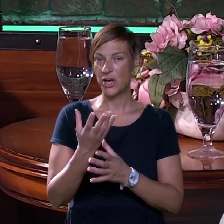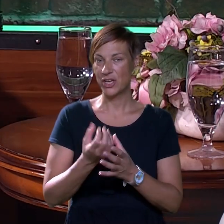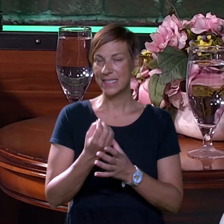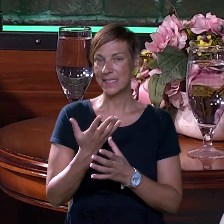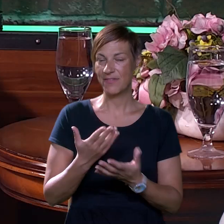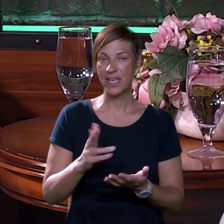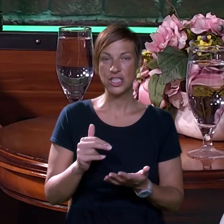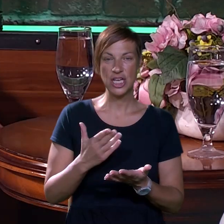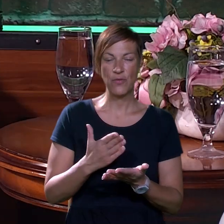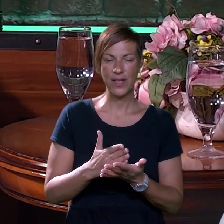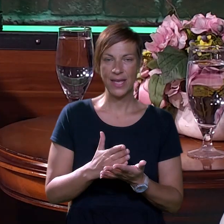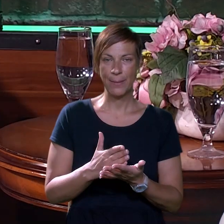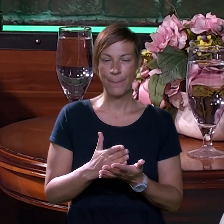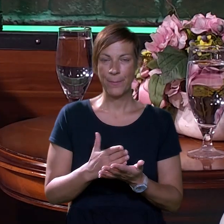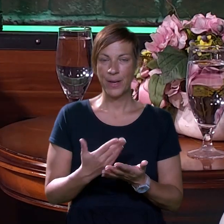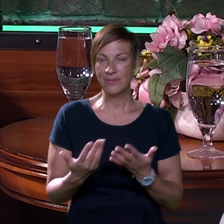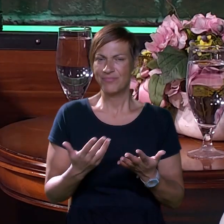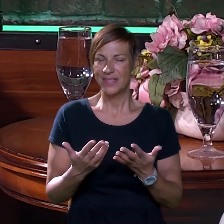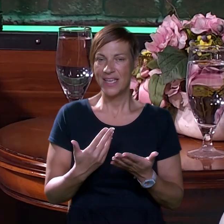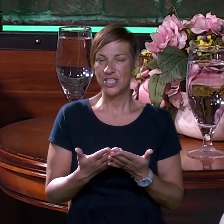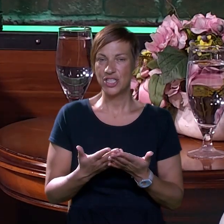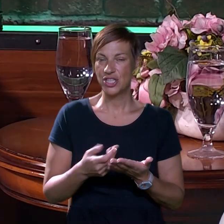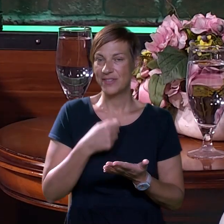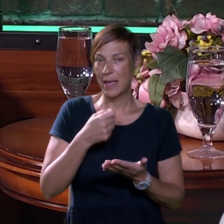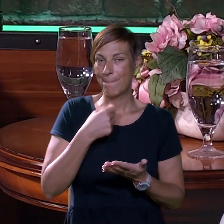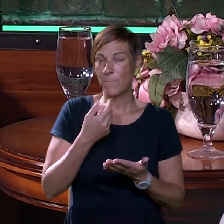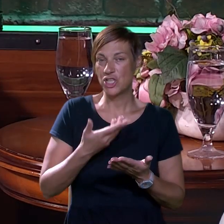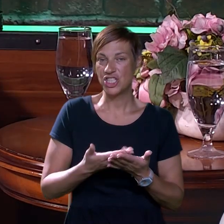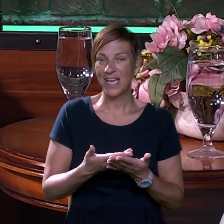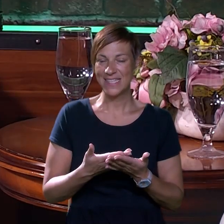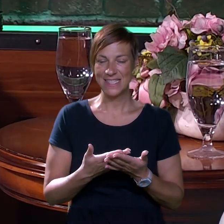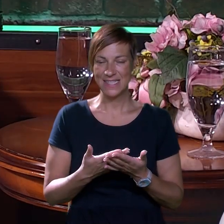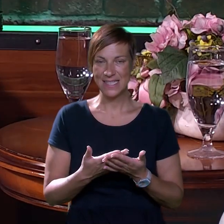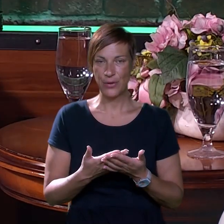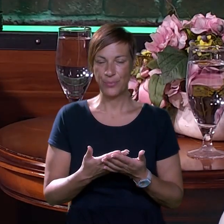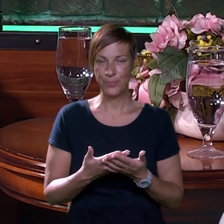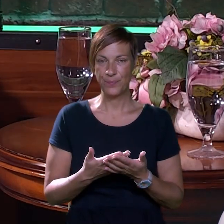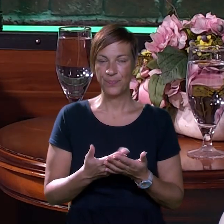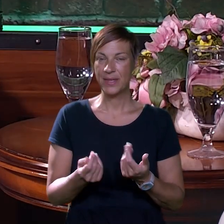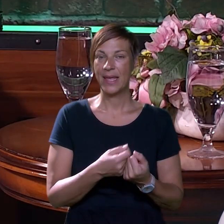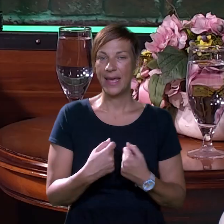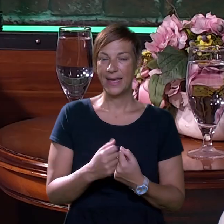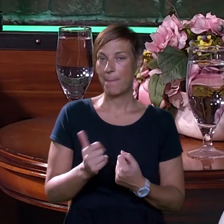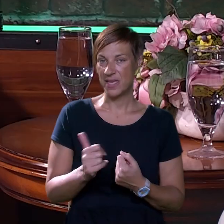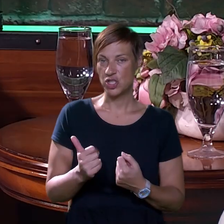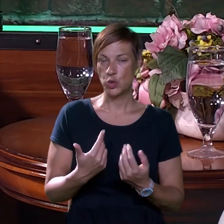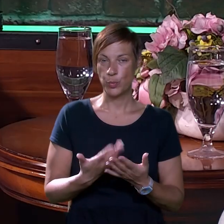boket cvijeća, uvijek ima nešto i za počasti se, za prezalogajiti.